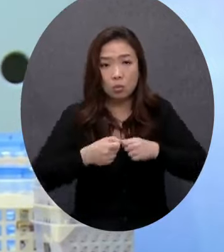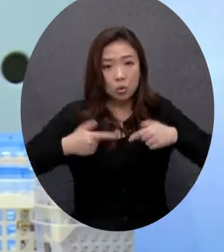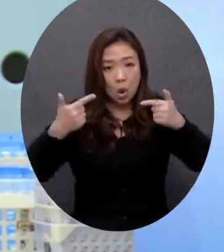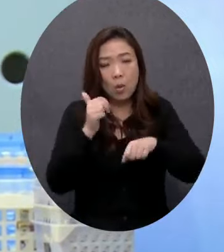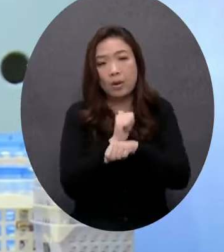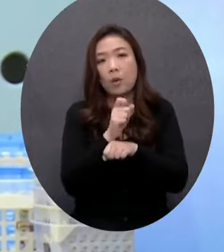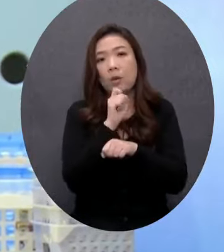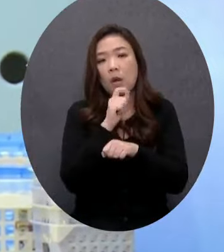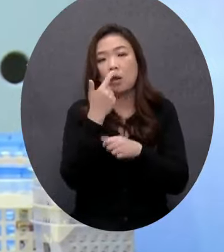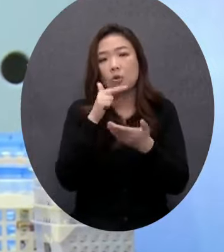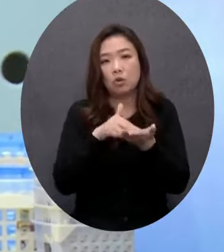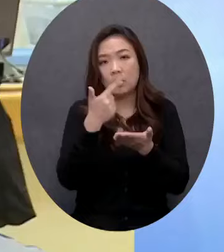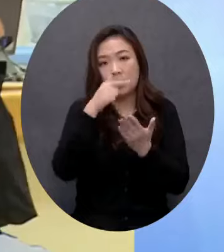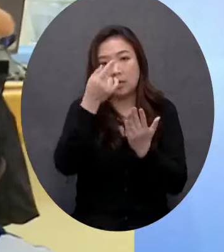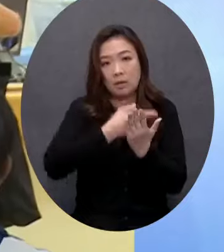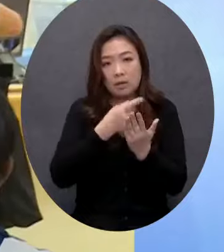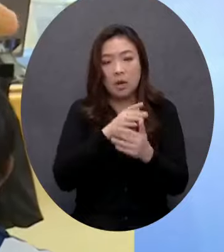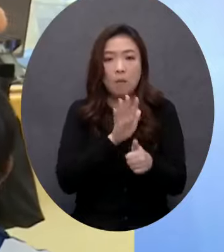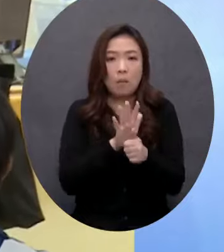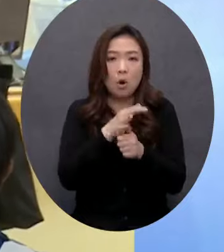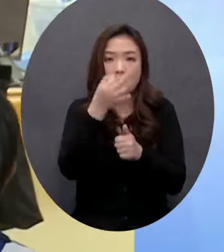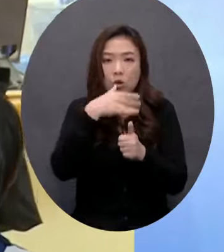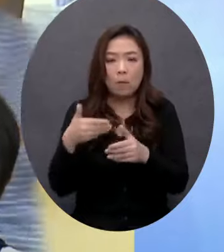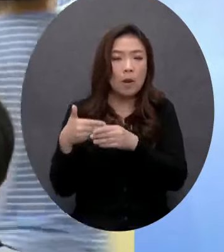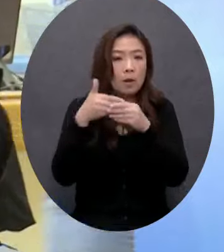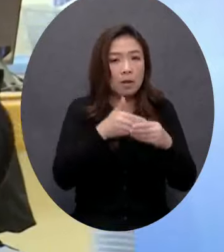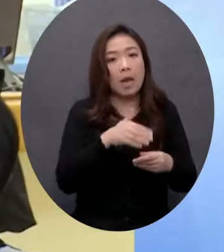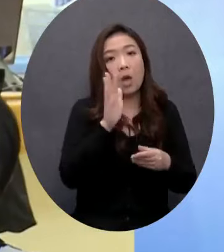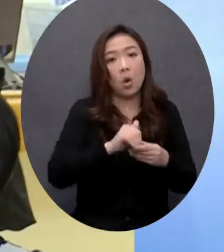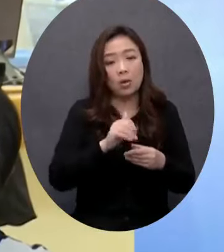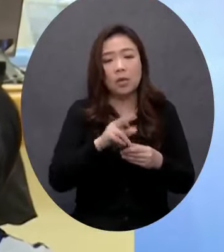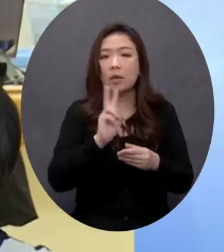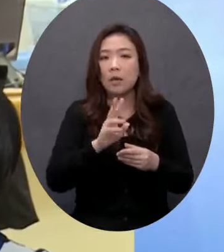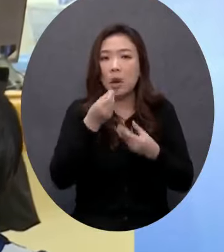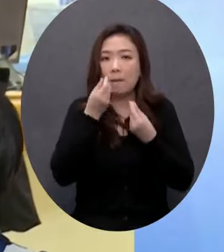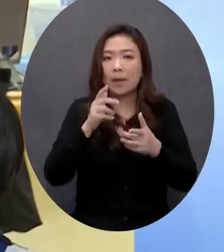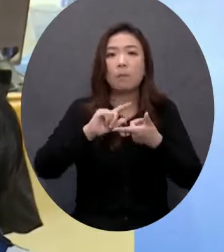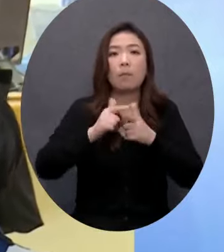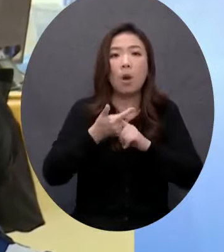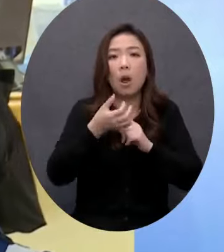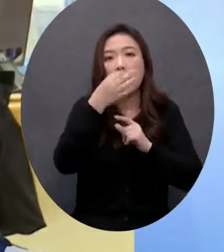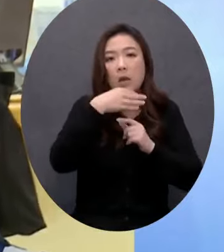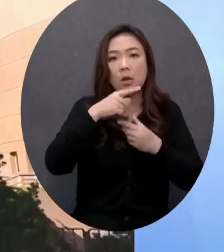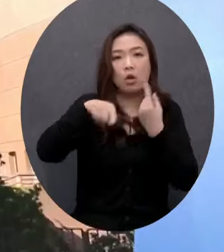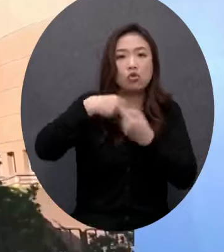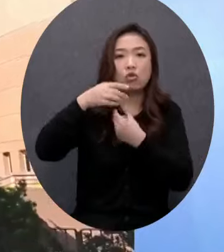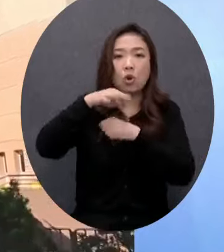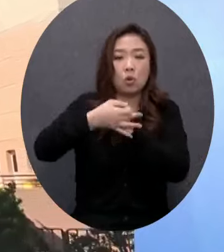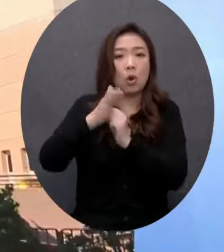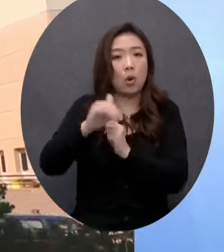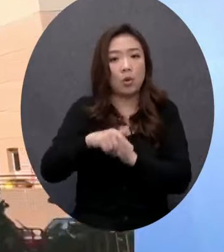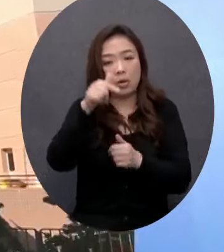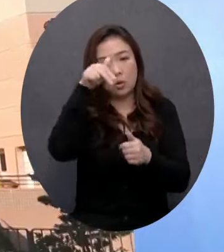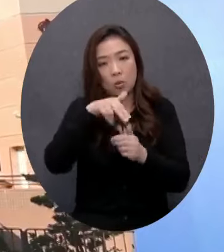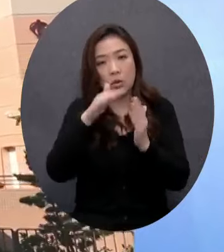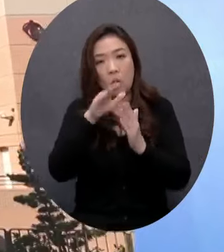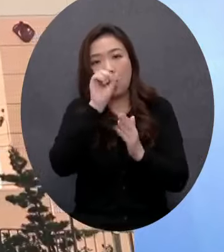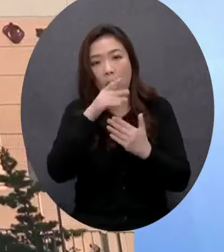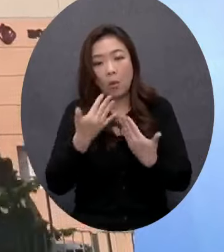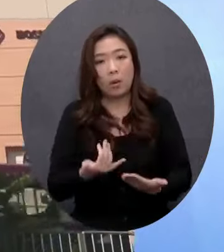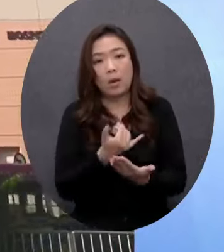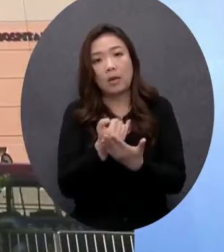相信新機制唔只有助藥物引進來，亦都可以提供窗口俾藥物走出去。醫管局又說將會